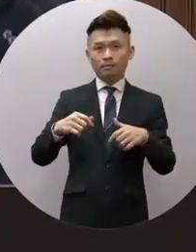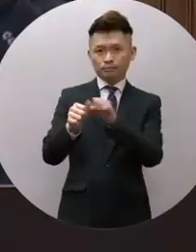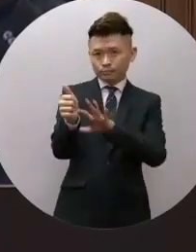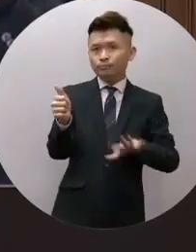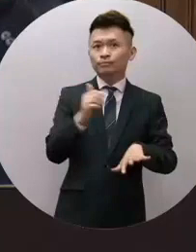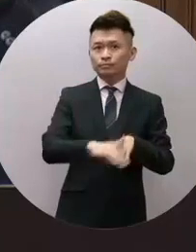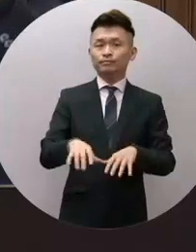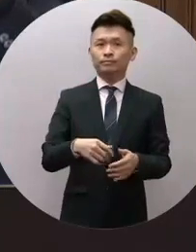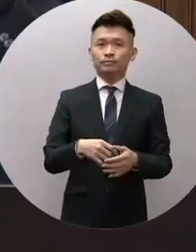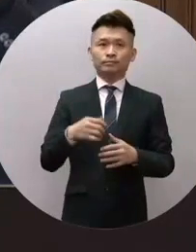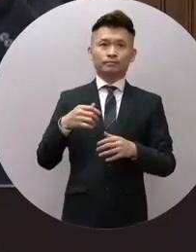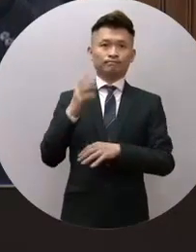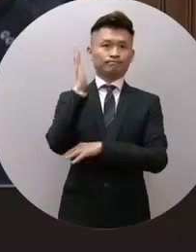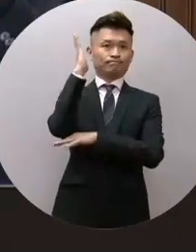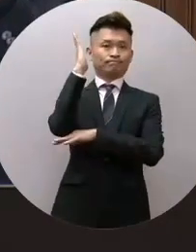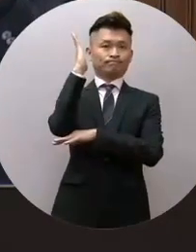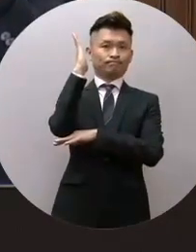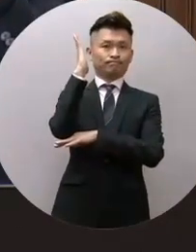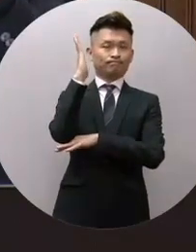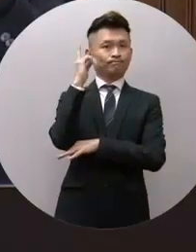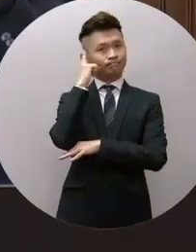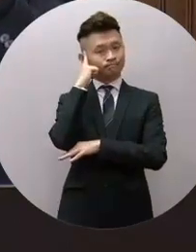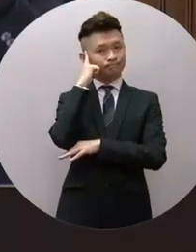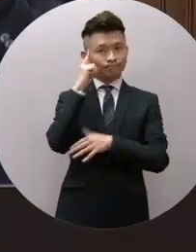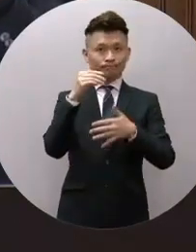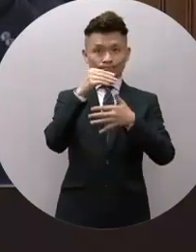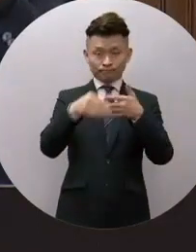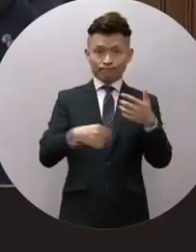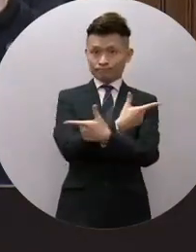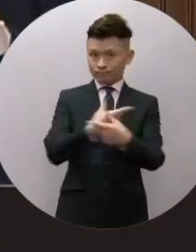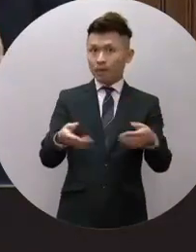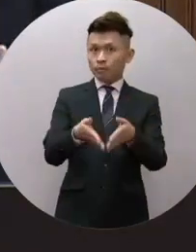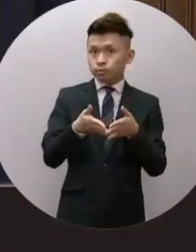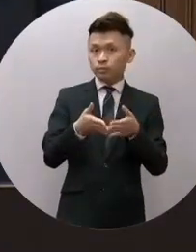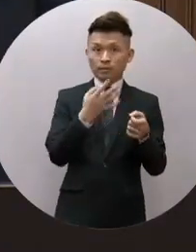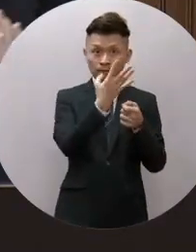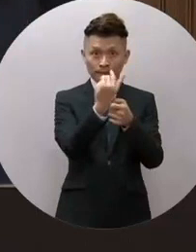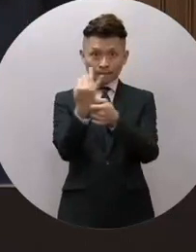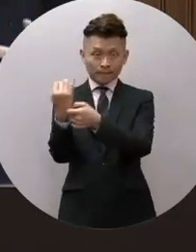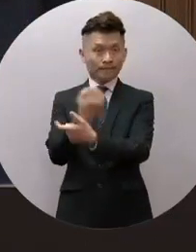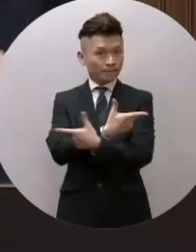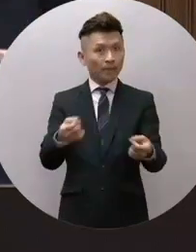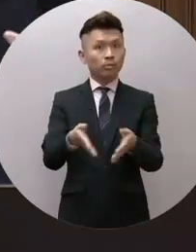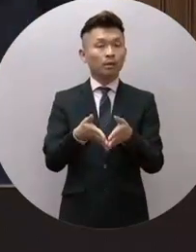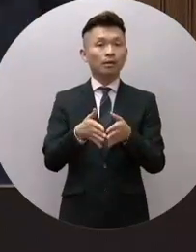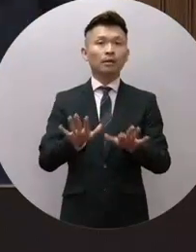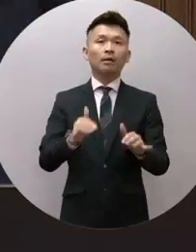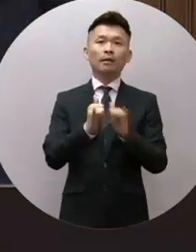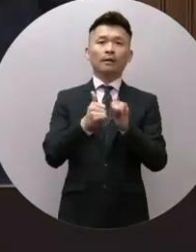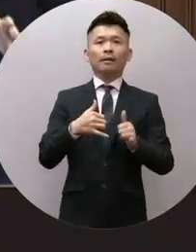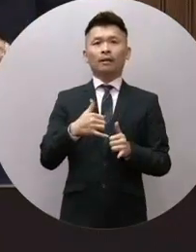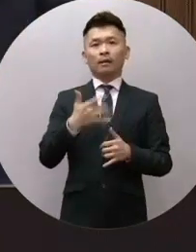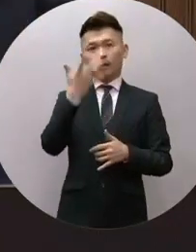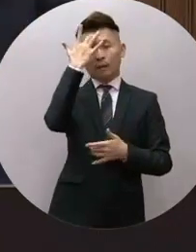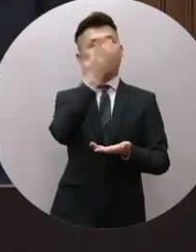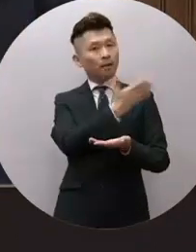国家站在一个最高的指导原则，应该要把这个标准拉一致，这样才能够解决现在大多数人的问